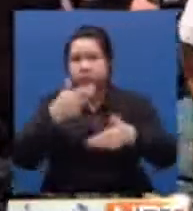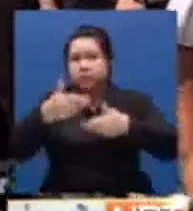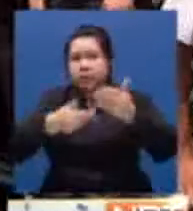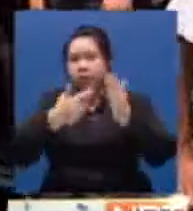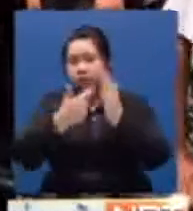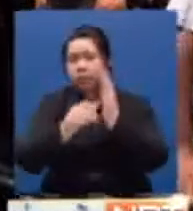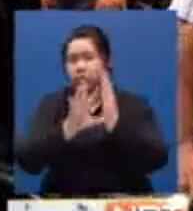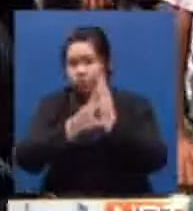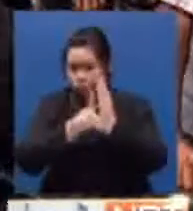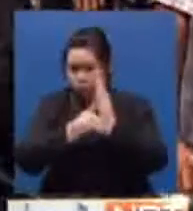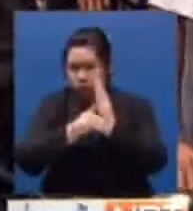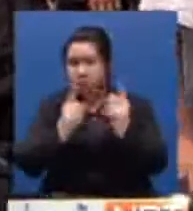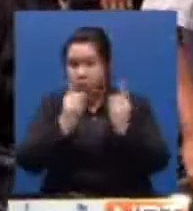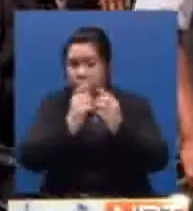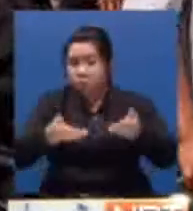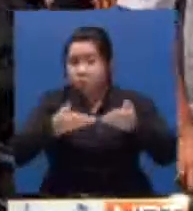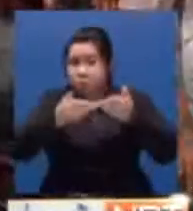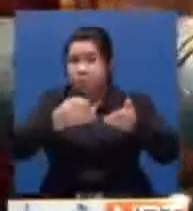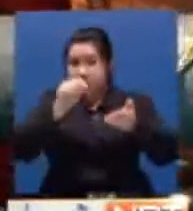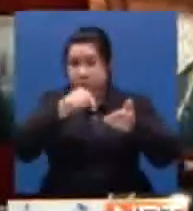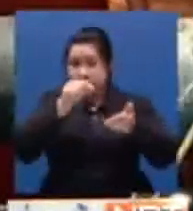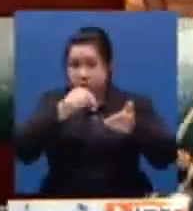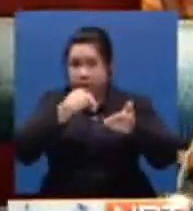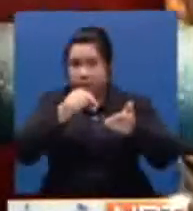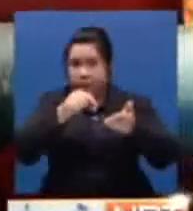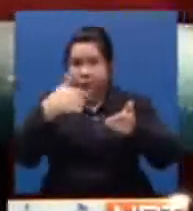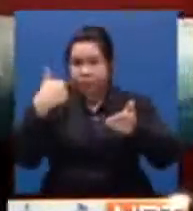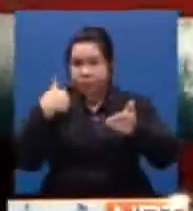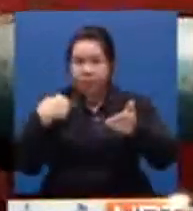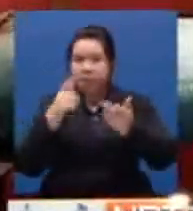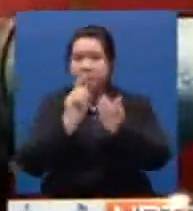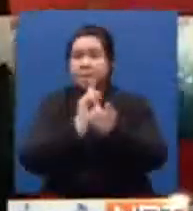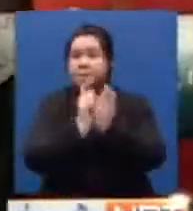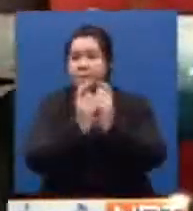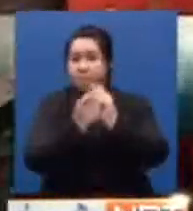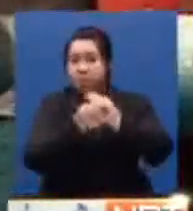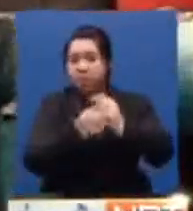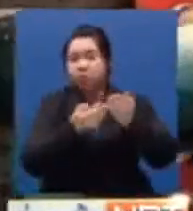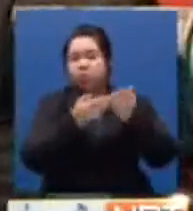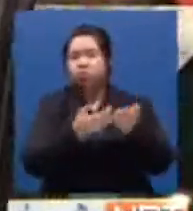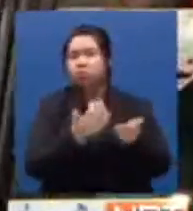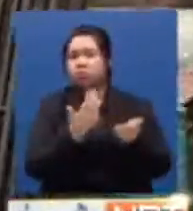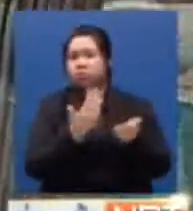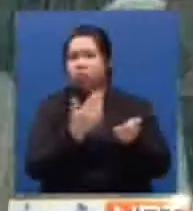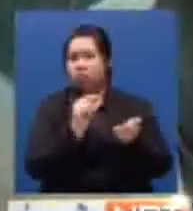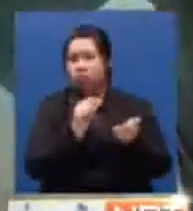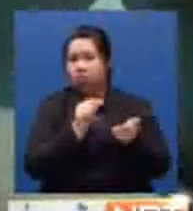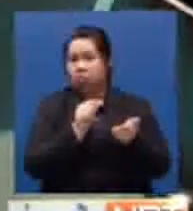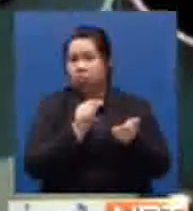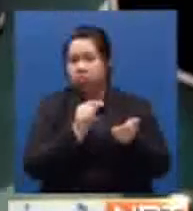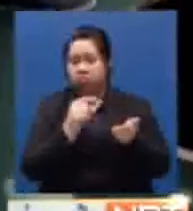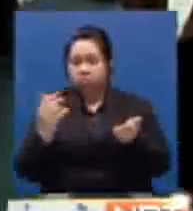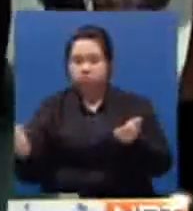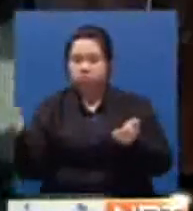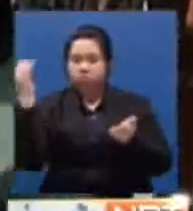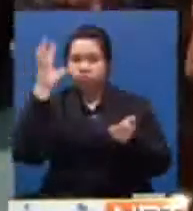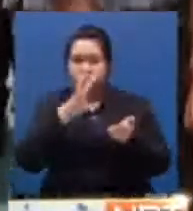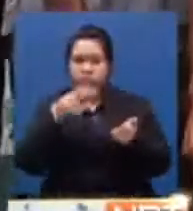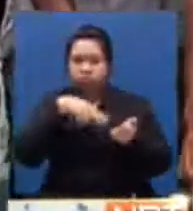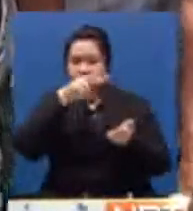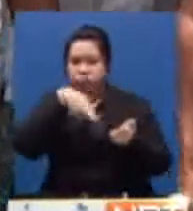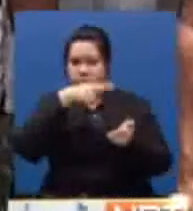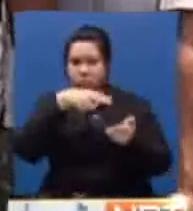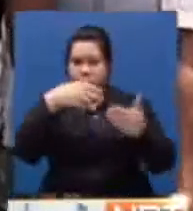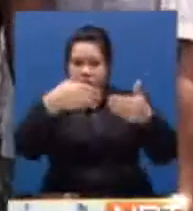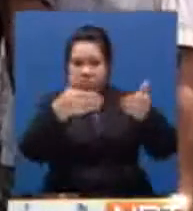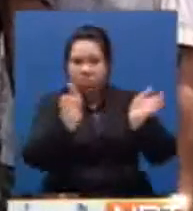นกระทั่งพบว่าเรือชื่อสิทธิ์วิหารลอยซึ่งพบว่ามีการดัดแปลงจอดอยู่ในพื้นที่เป้าหมายจึงเข้าตรวจค้นและพบน้ำมันเตาซุก